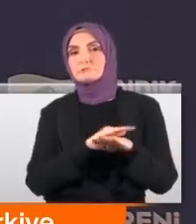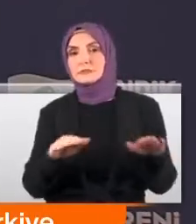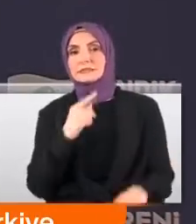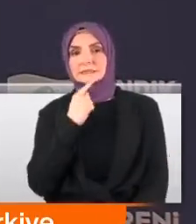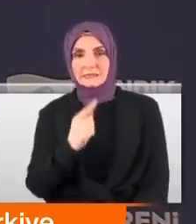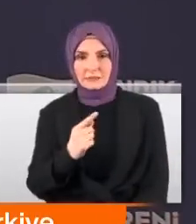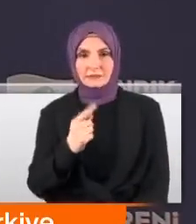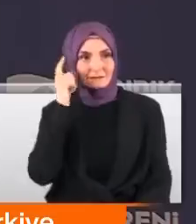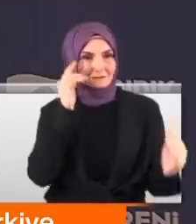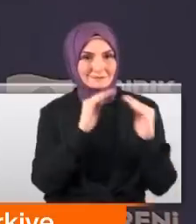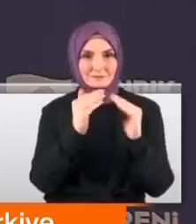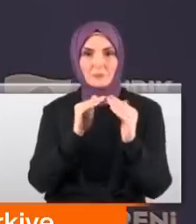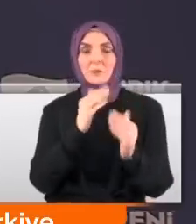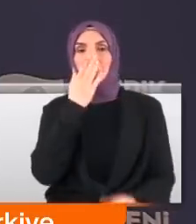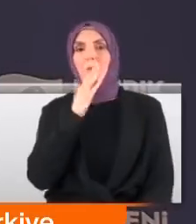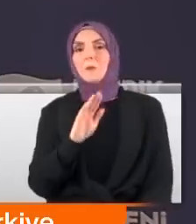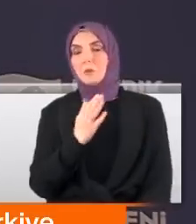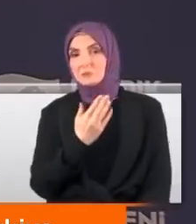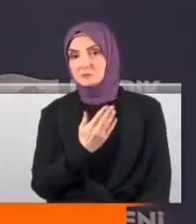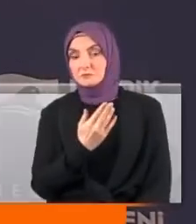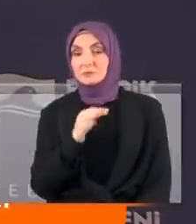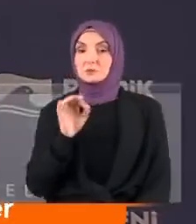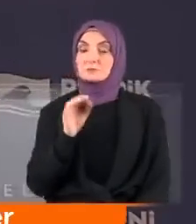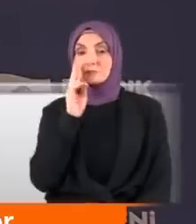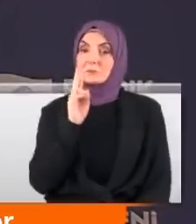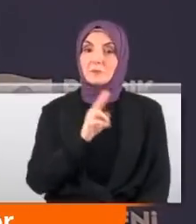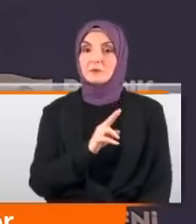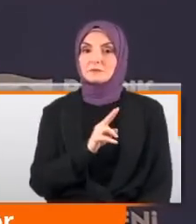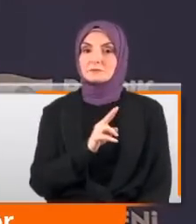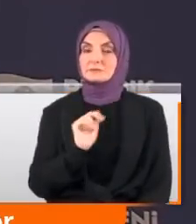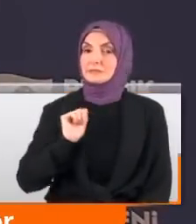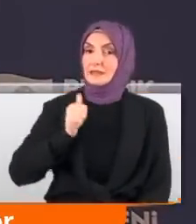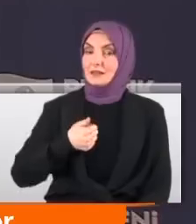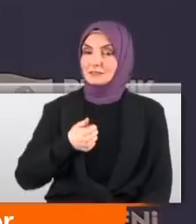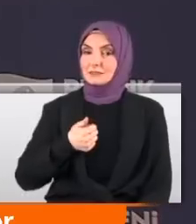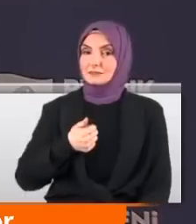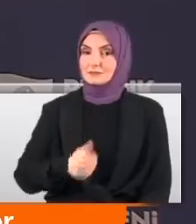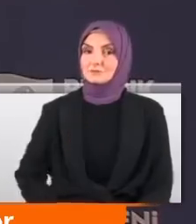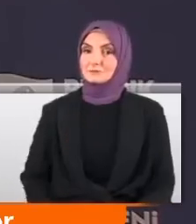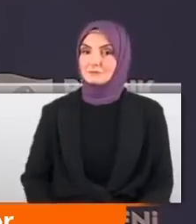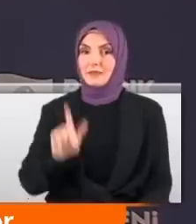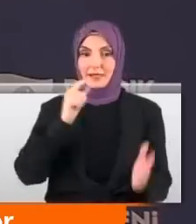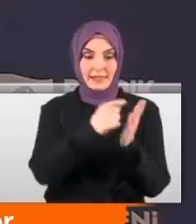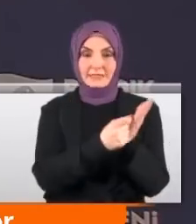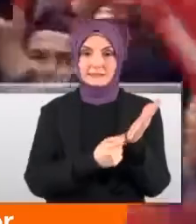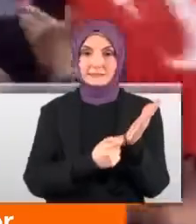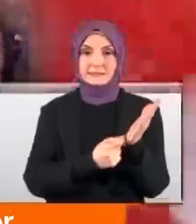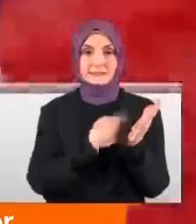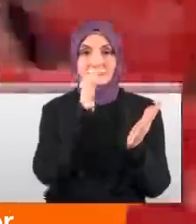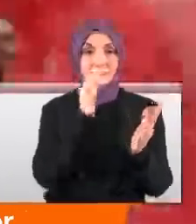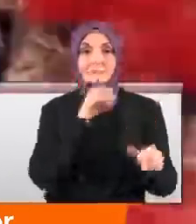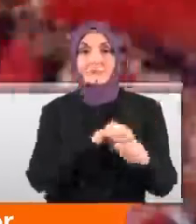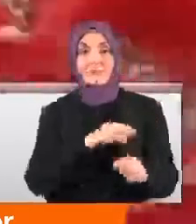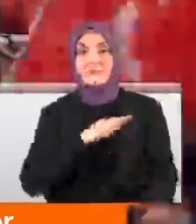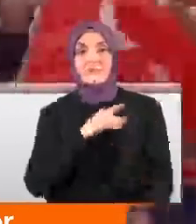hala anlaşamadılar. Şimdi bakalım yarın listelerinde kimler çıkacak?